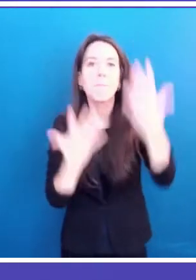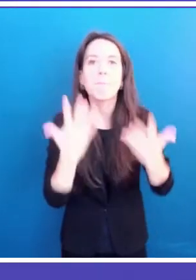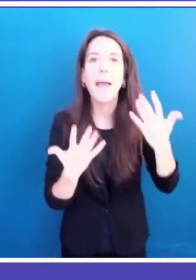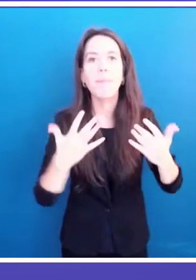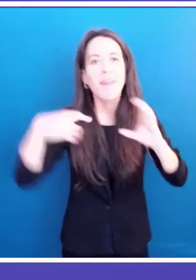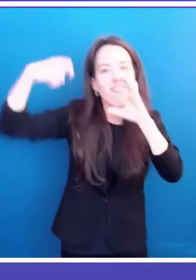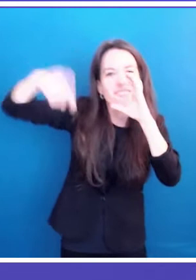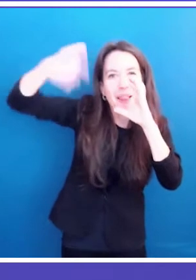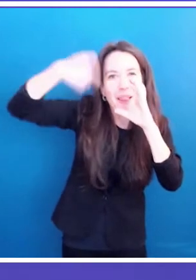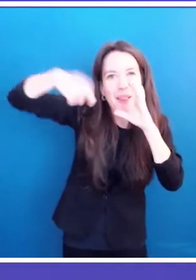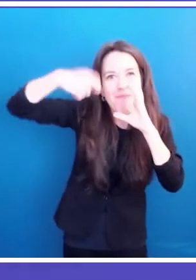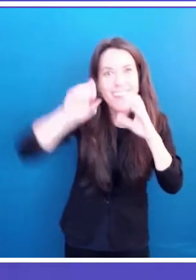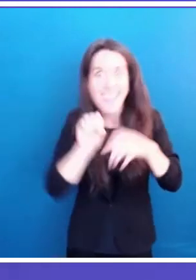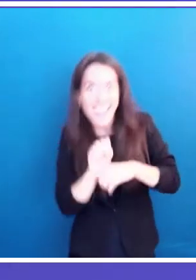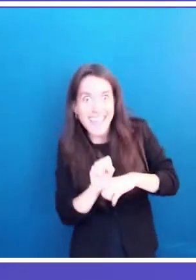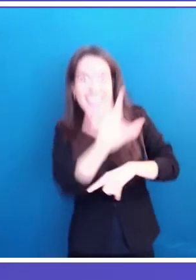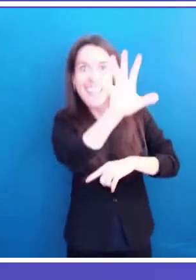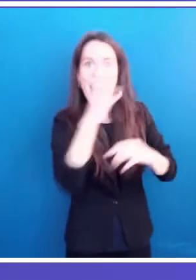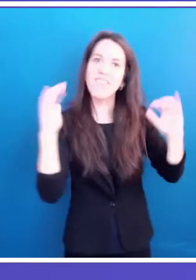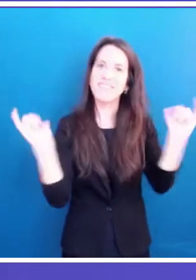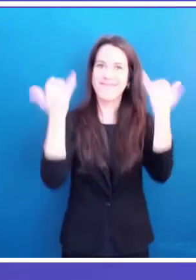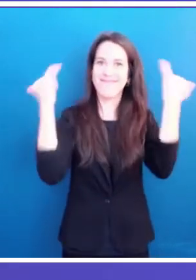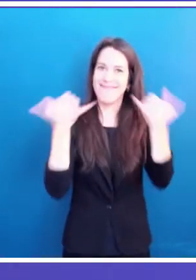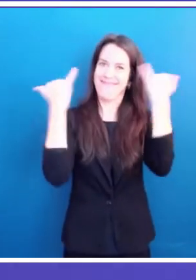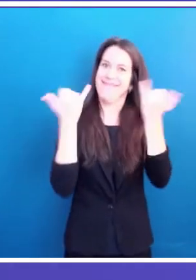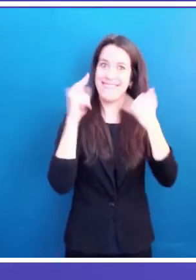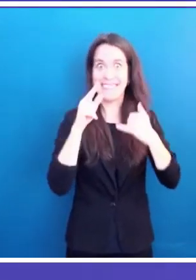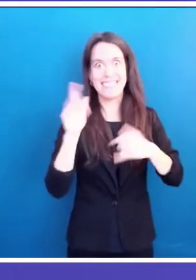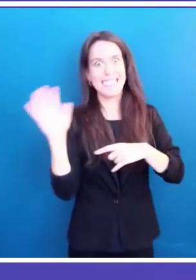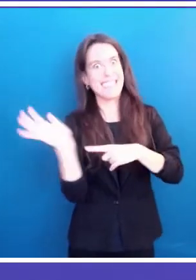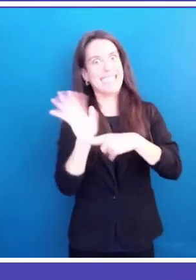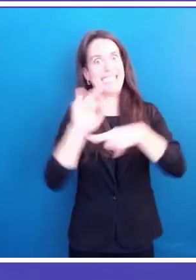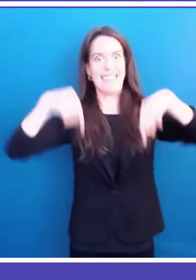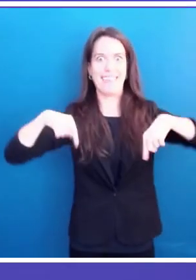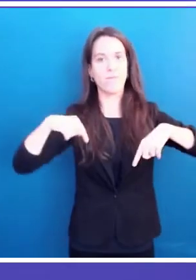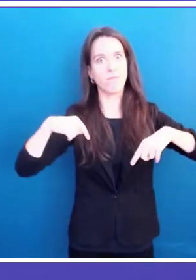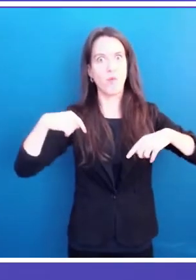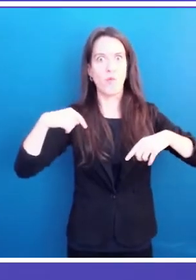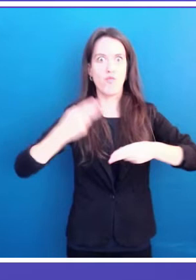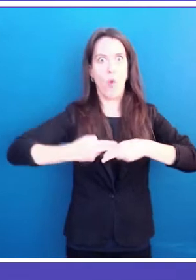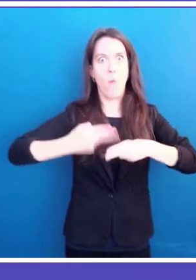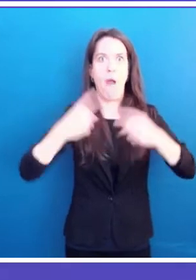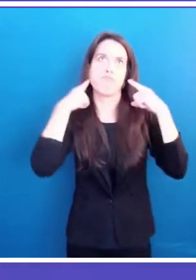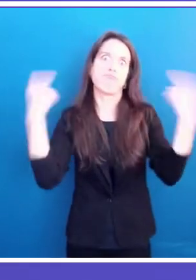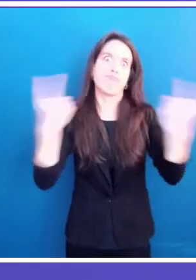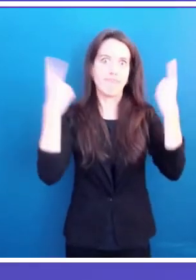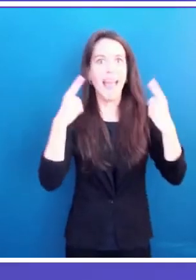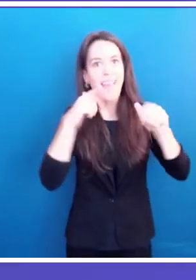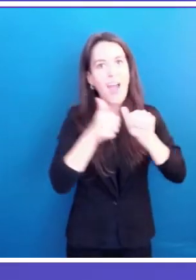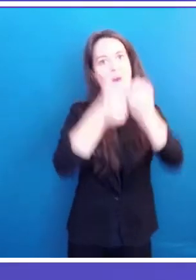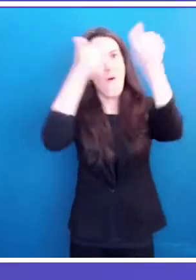هذه الدور والمنازل المخصصة لهم، سمحنا لهم بالمشاركة في البرامج عن بعد،